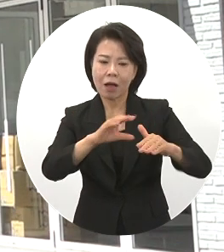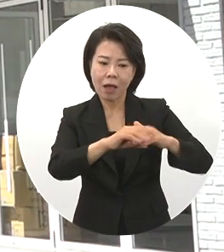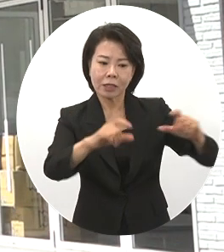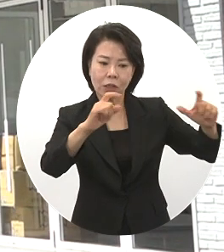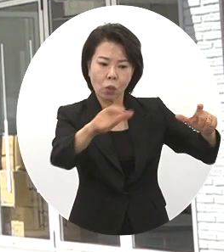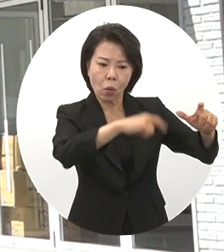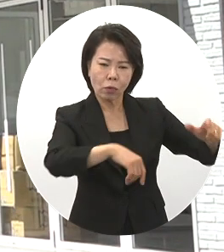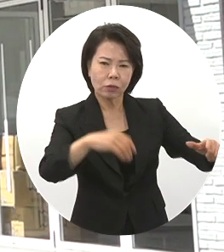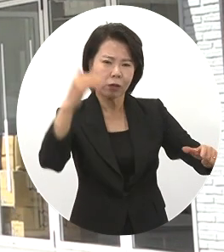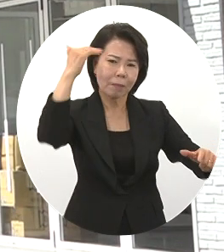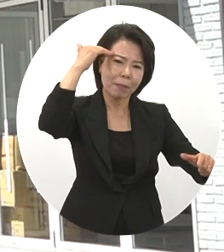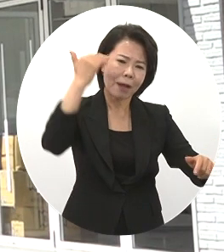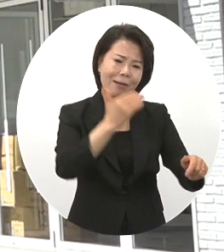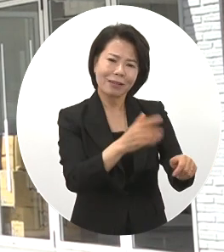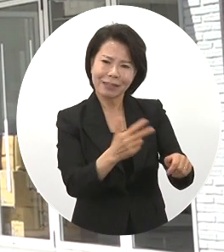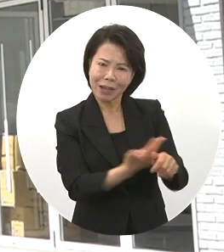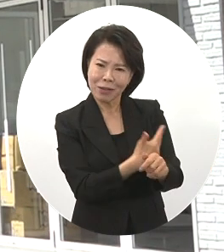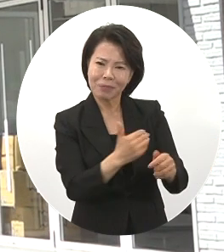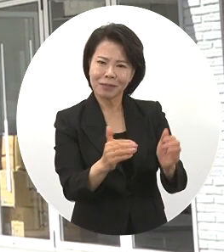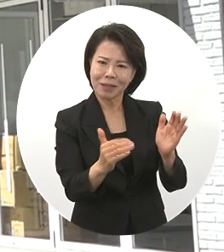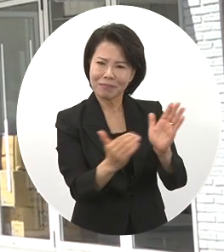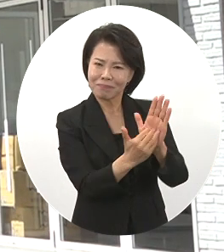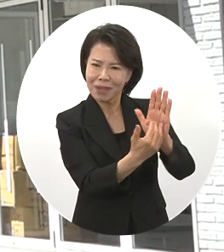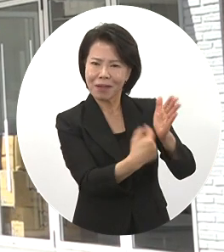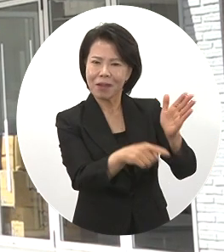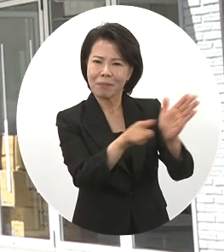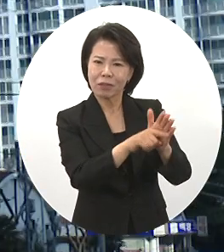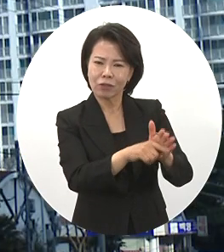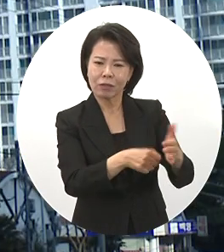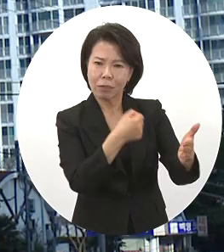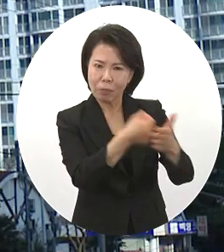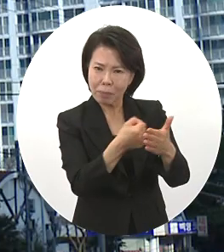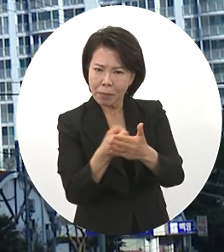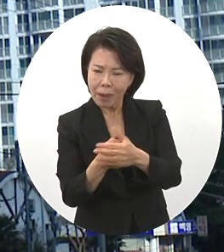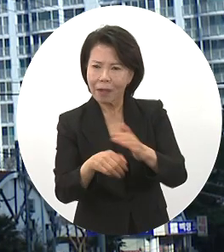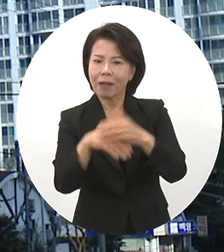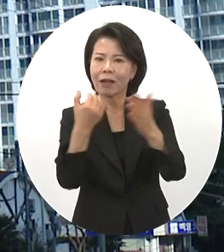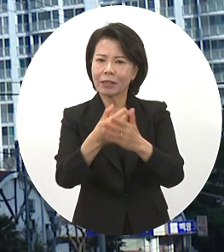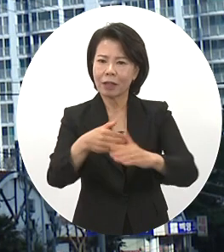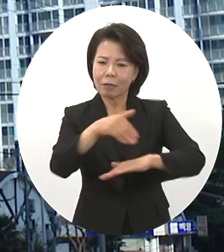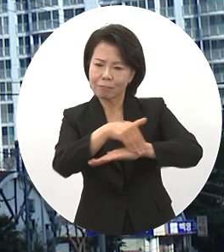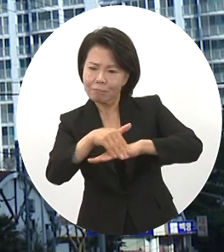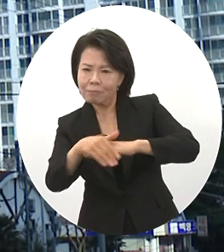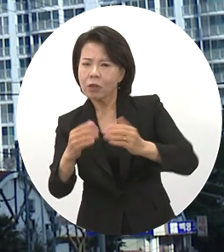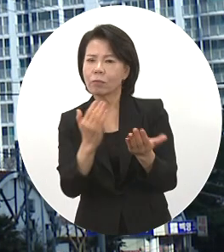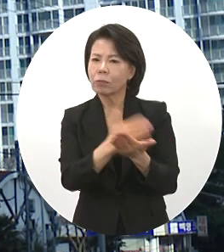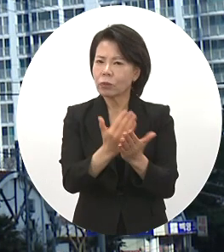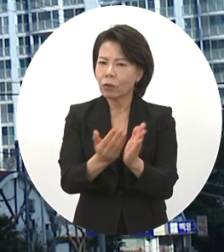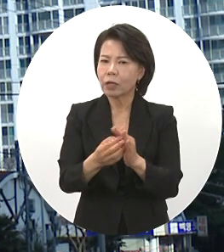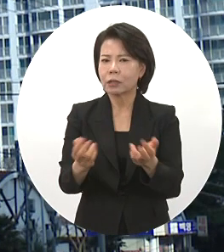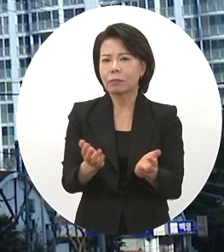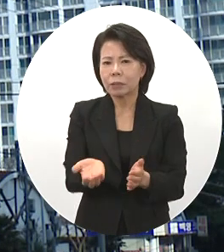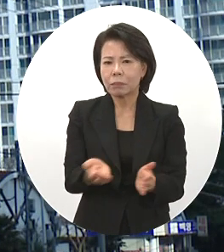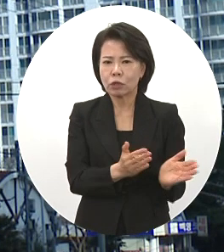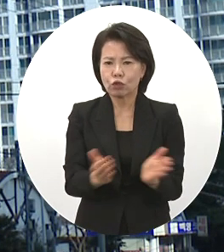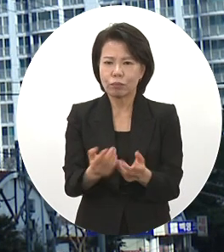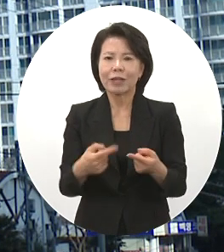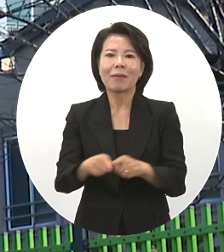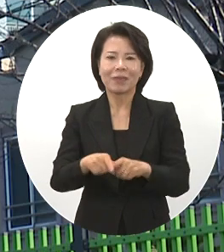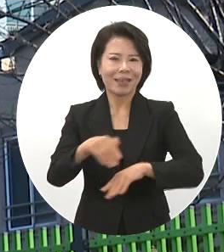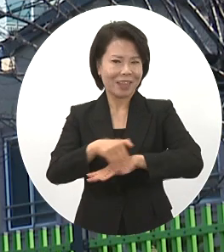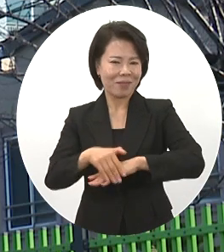해제된 지역의 경관 저해를 막기 위해 경관구역 설정과 경관관리 가이드라인 대비책도 함께